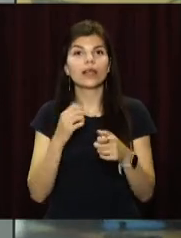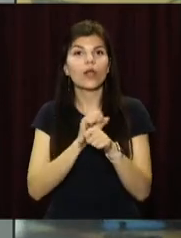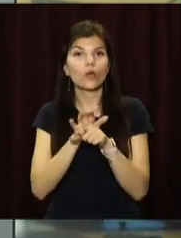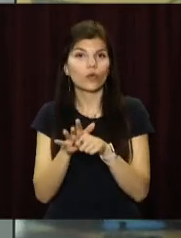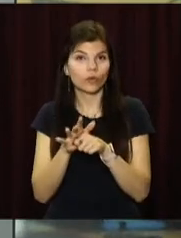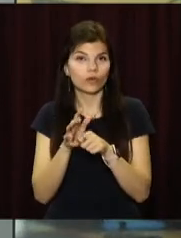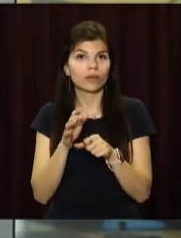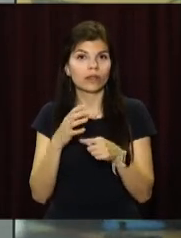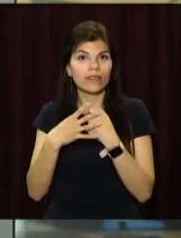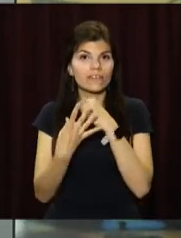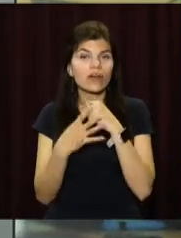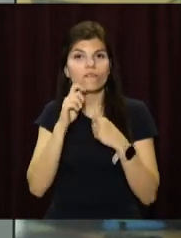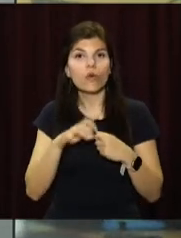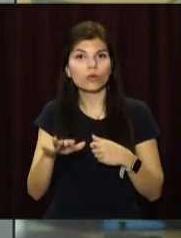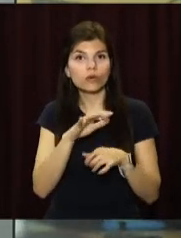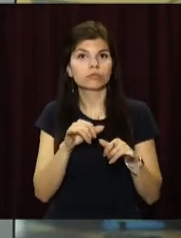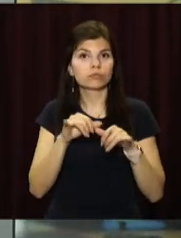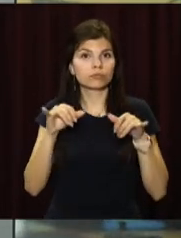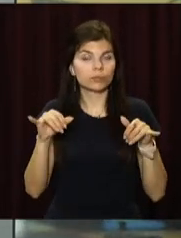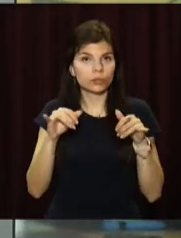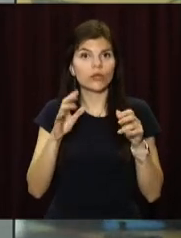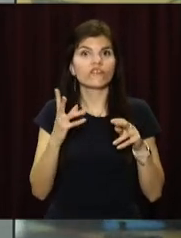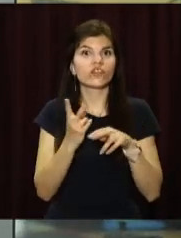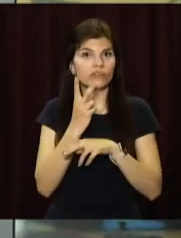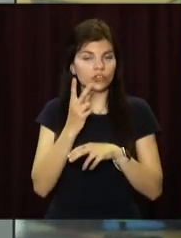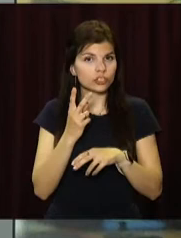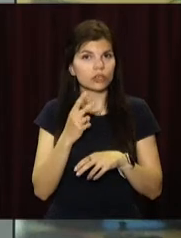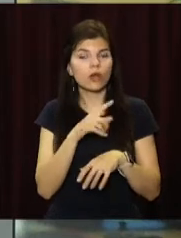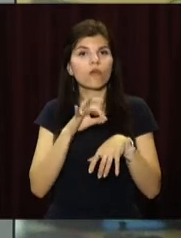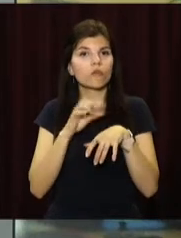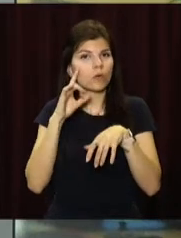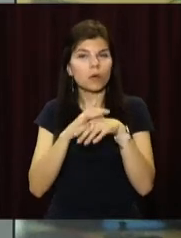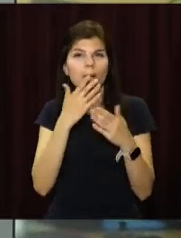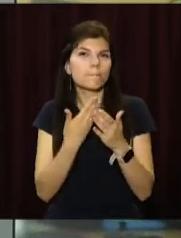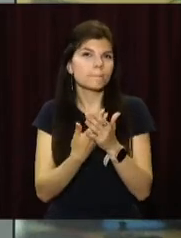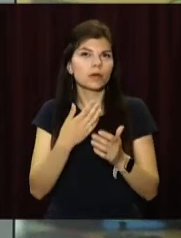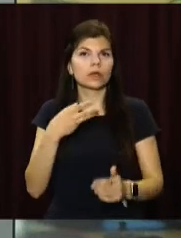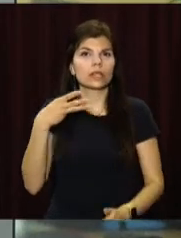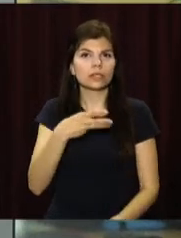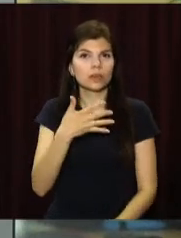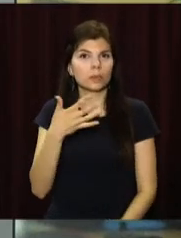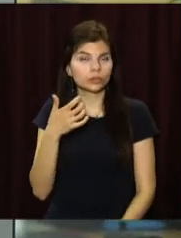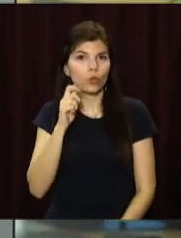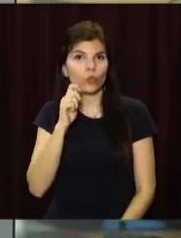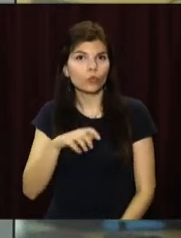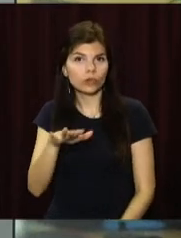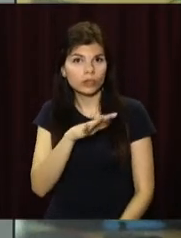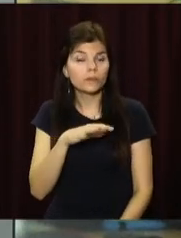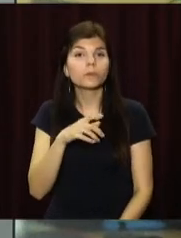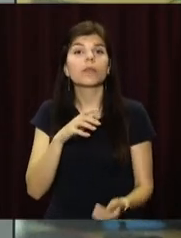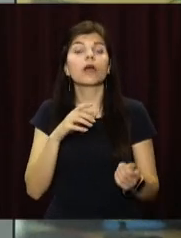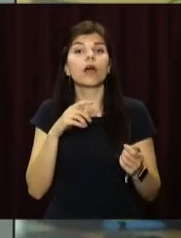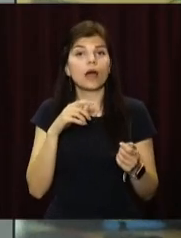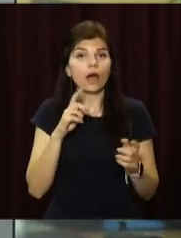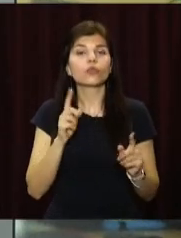випадків COVID-19 в Україні зросла більш як удвічі. Хворобу діагностували майже 3,5 тисяч українців. Разом з